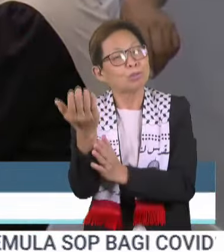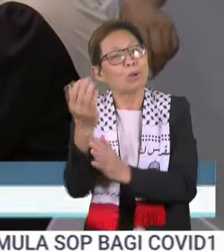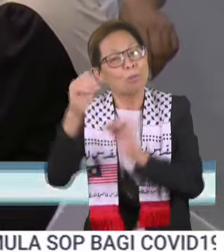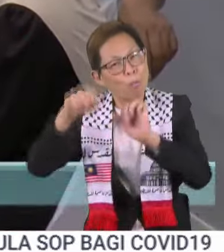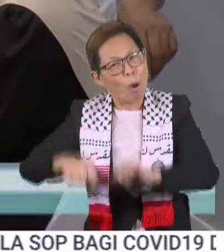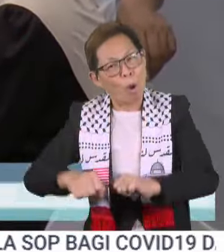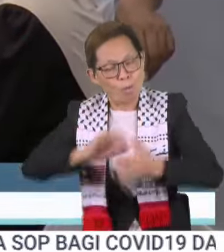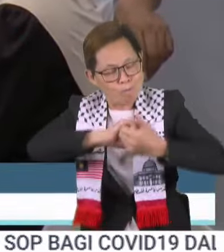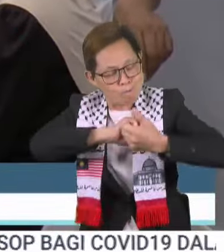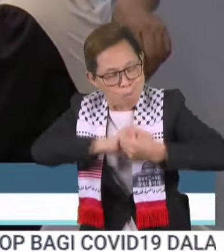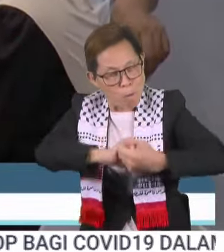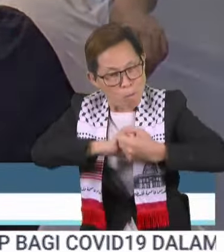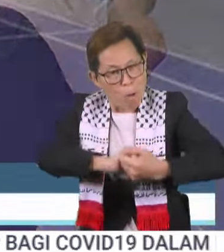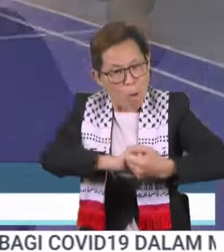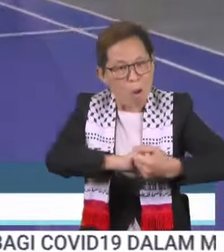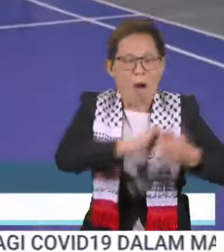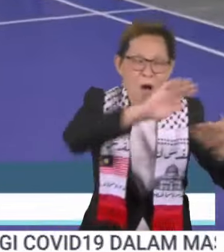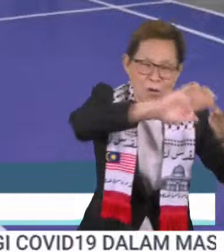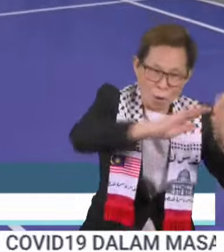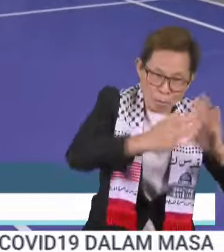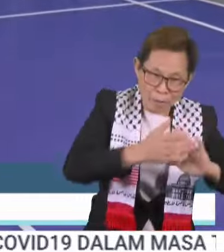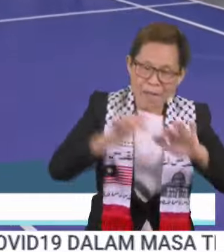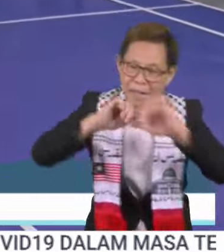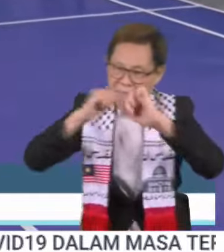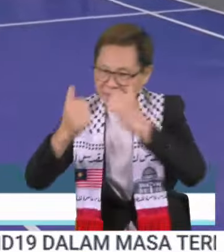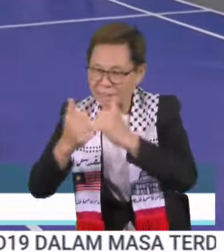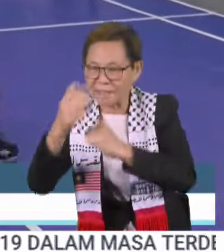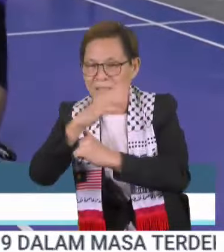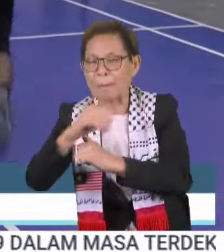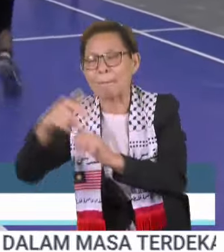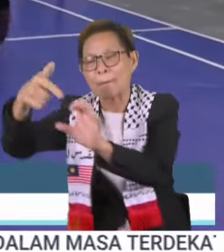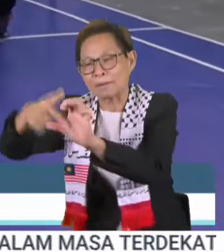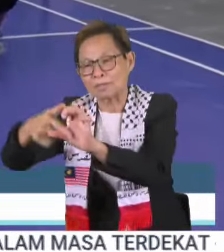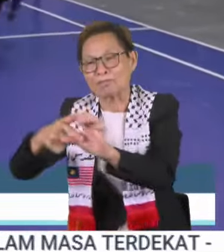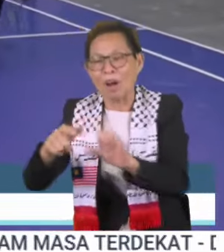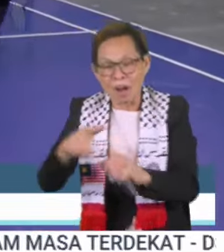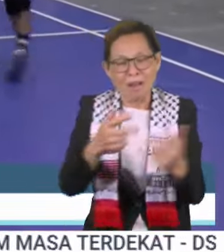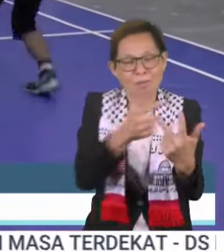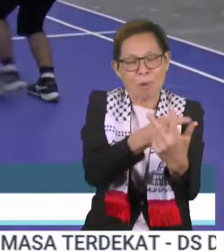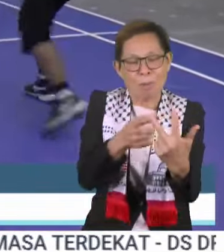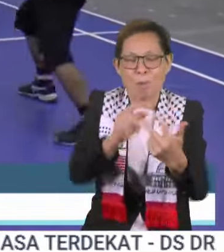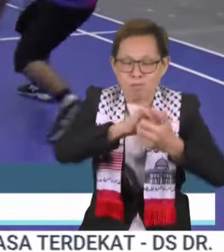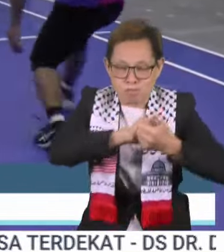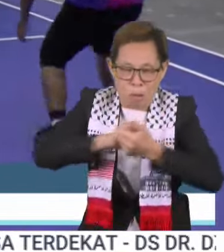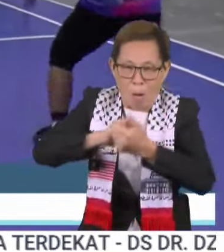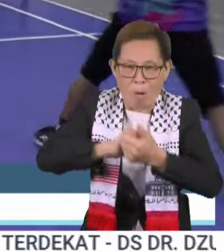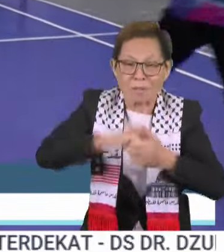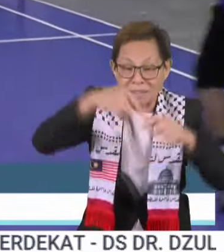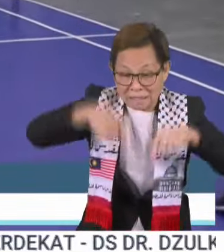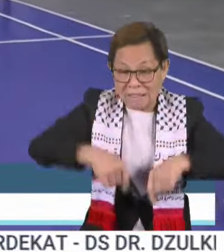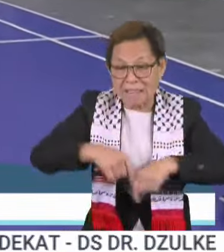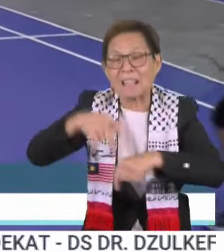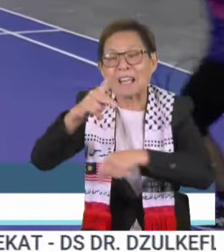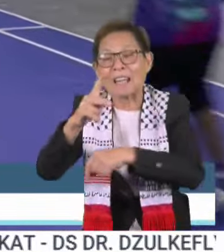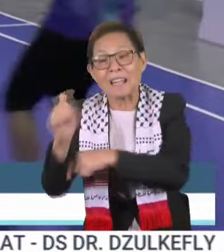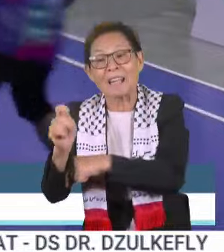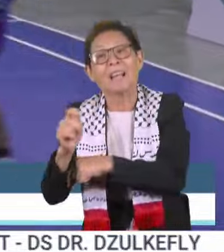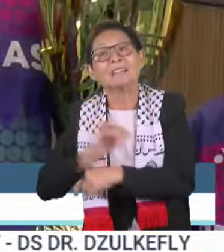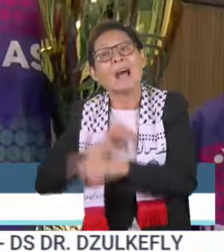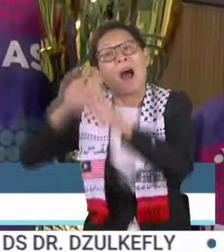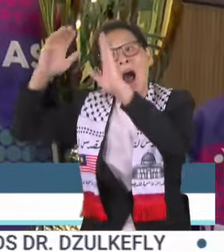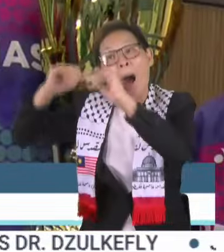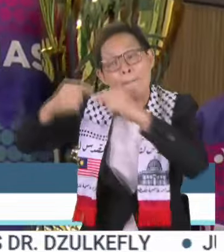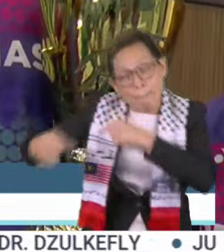dia dapat mengeratkan lagi antara komuniti, agensi dan juga Petronas di kawasan Pengerang ni lah. Dan saya berharap pertandingan-pertandingan macam